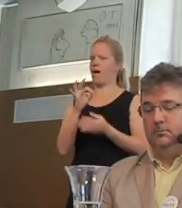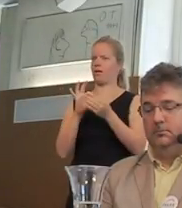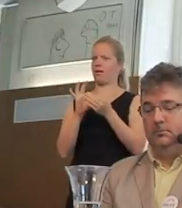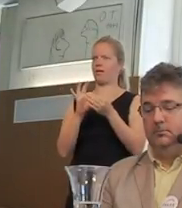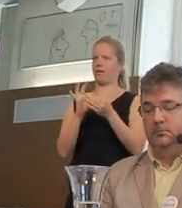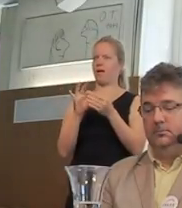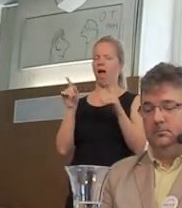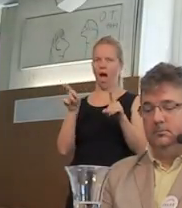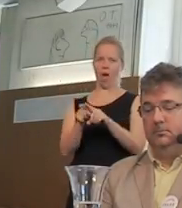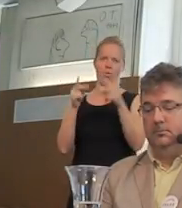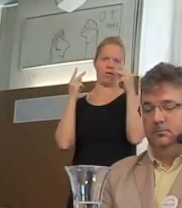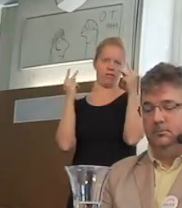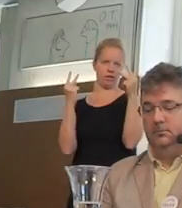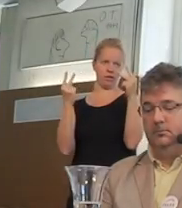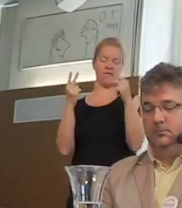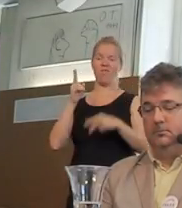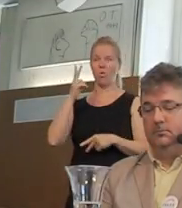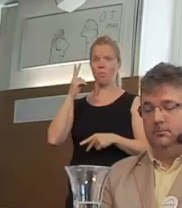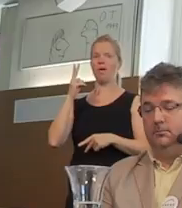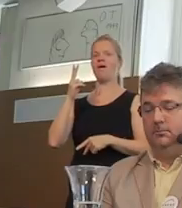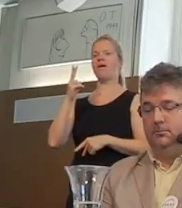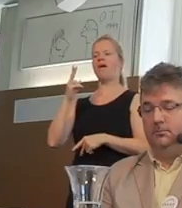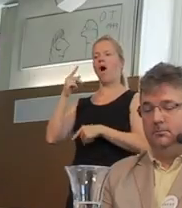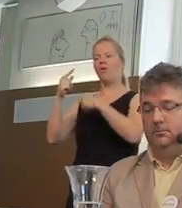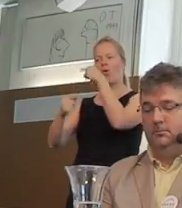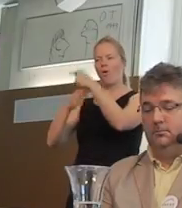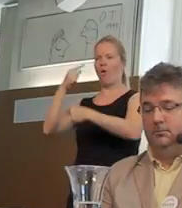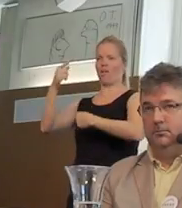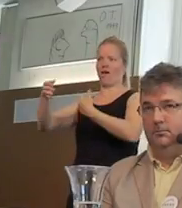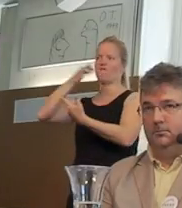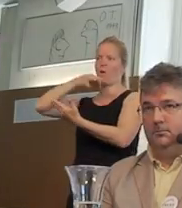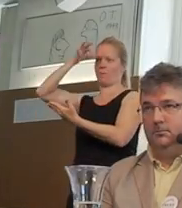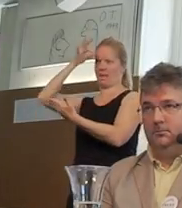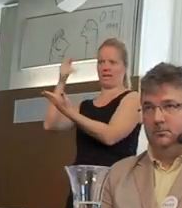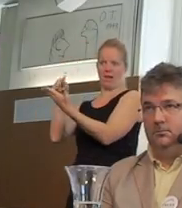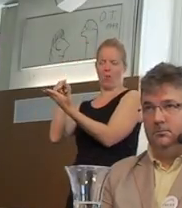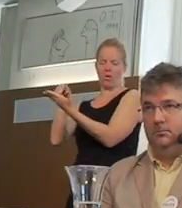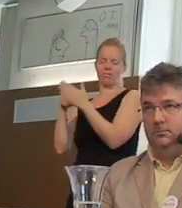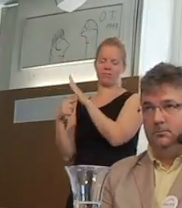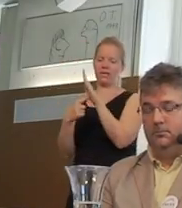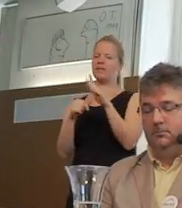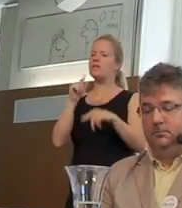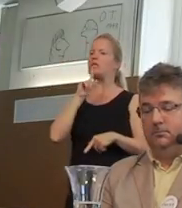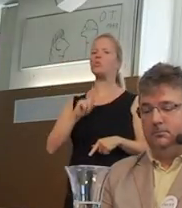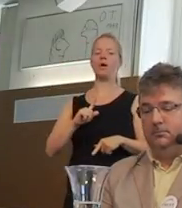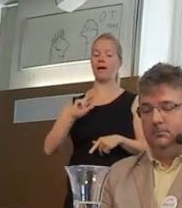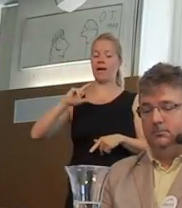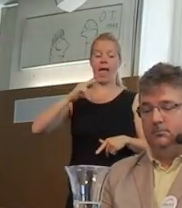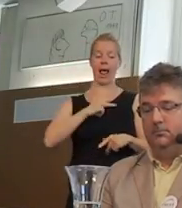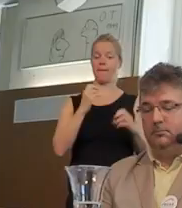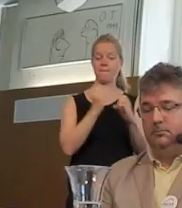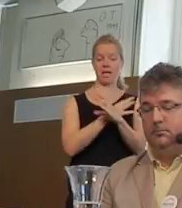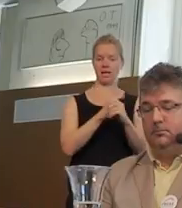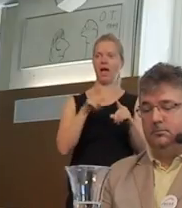ganz unwesentlich, weil dort auch die Role Models geprägt werden, nicht nur in den realen Medien, sondern auch im Fiktionalen.